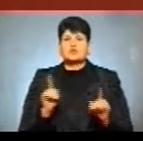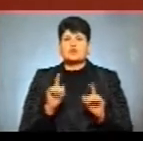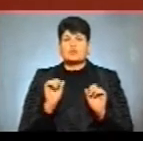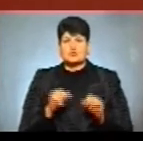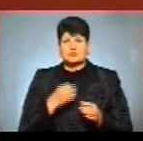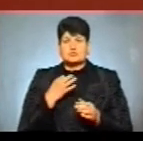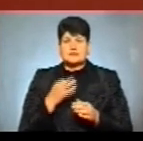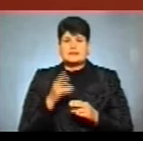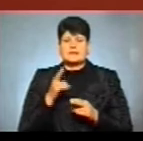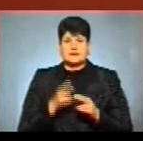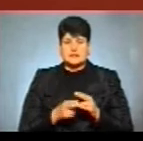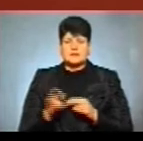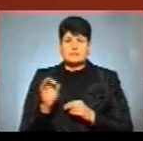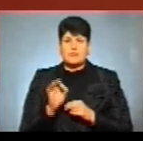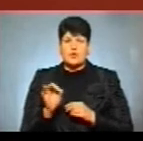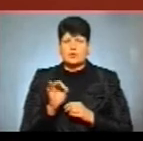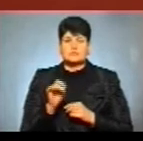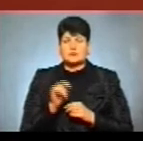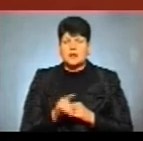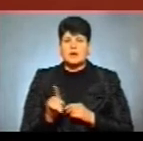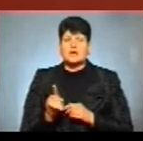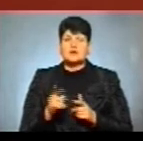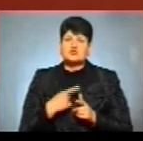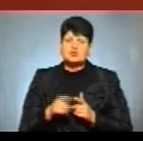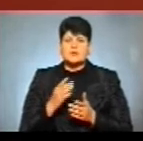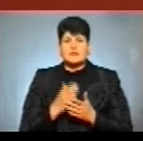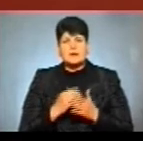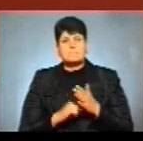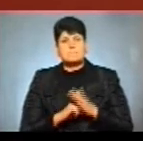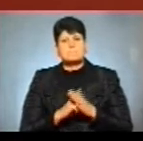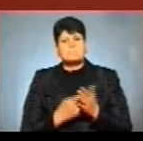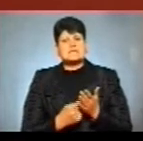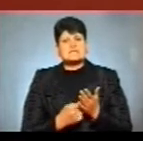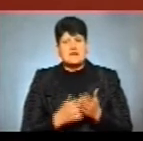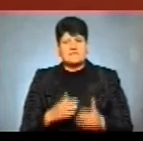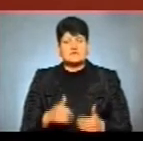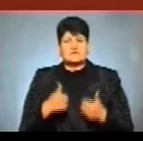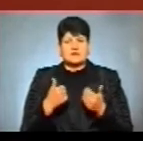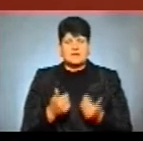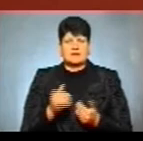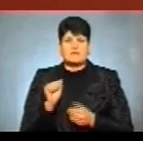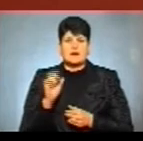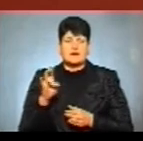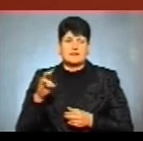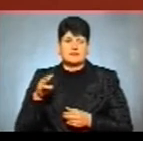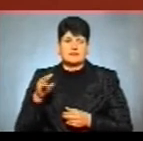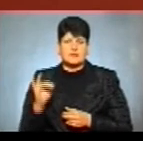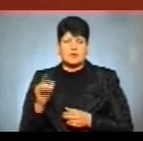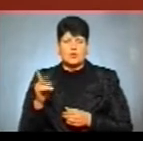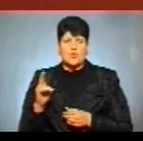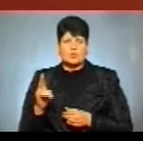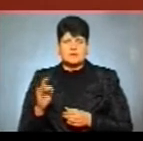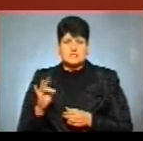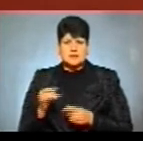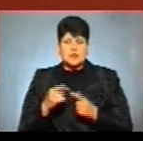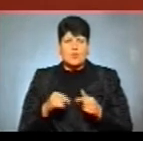Що можемо сказати на завершення про те, чи є підстави так для того, щоб звертатися в антикорупційні органи, і